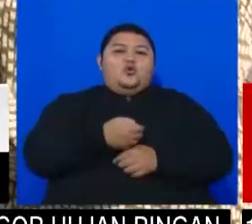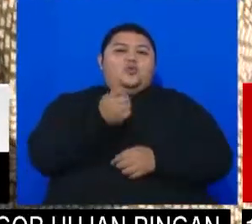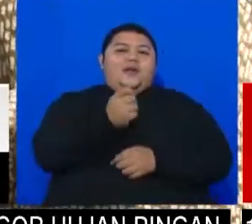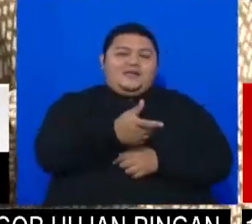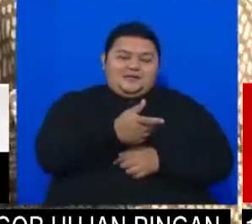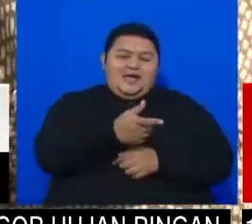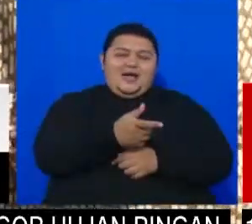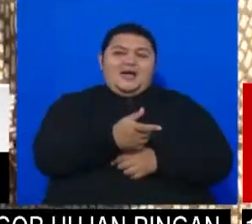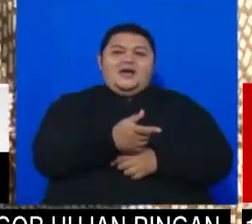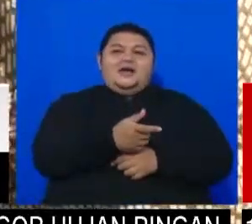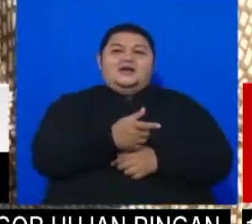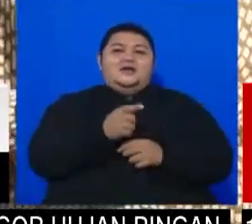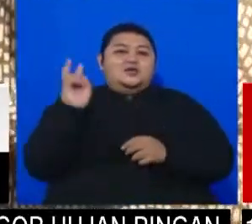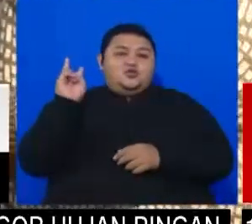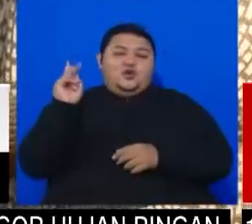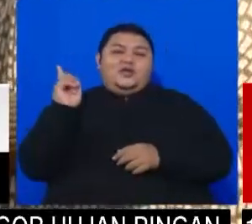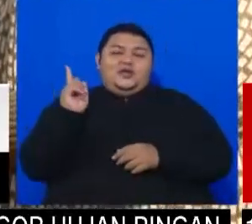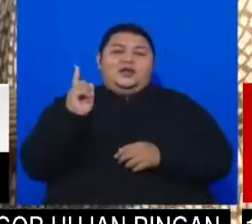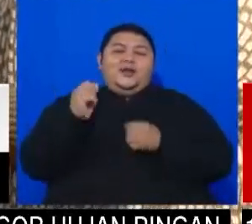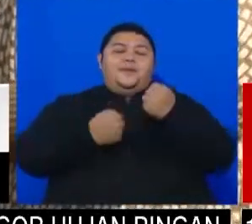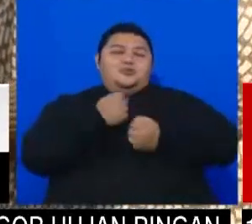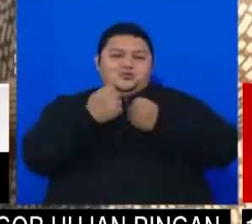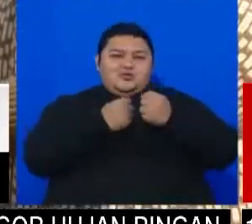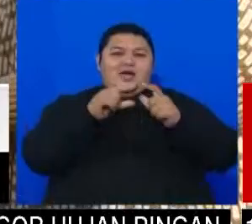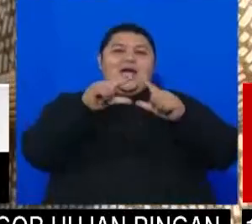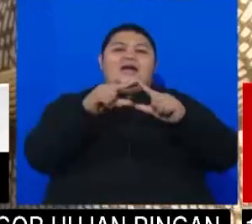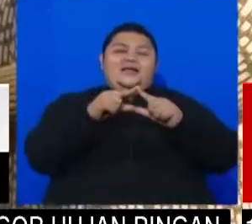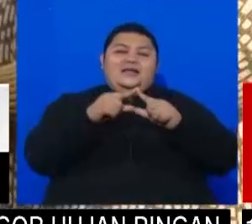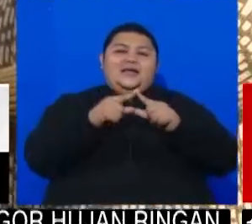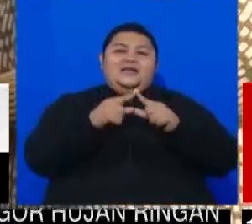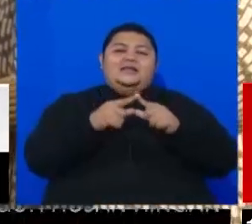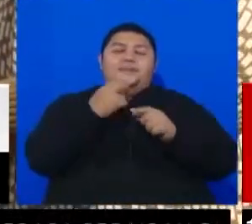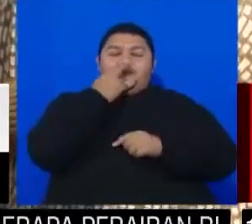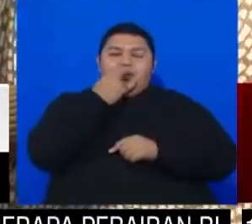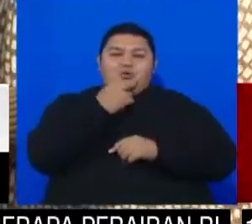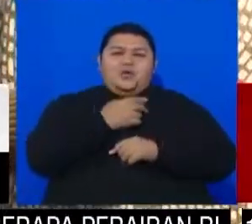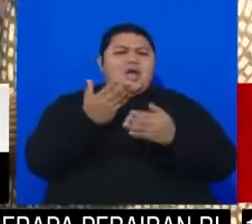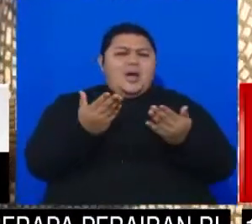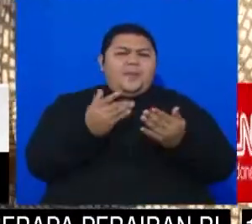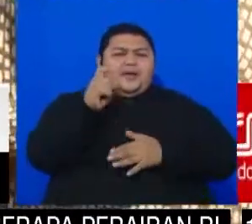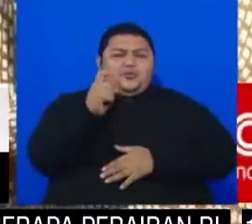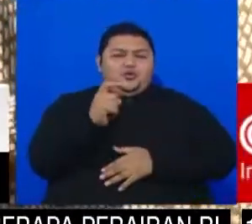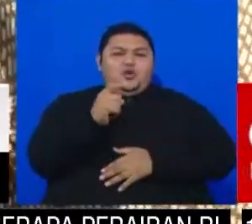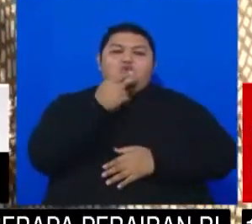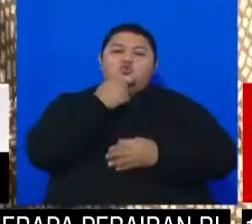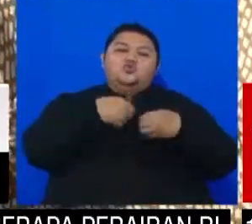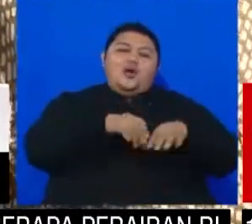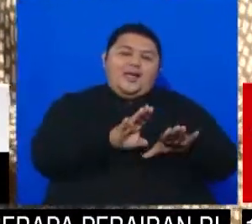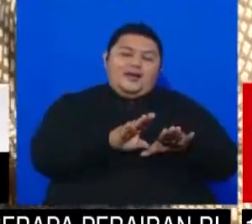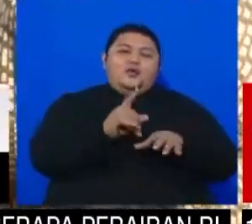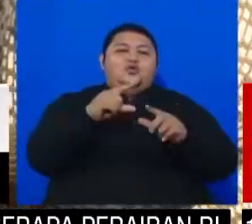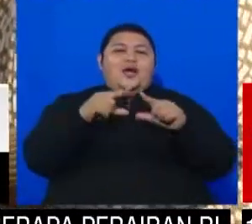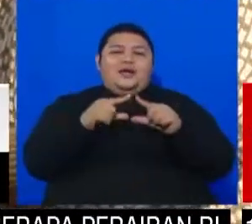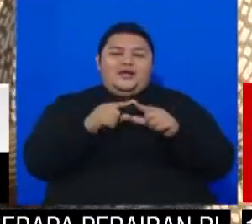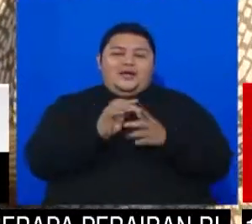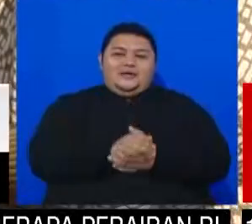juga Tesela ini salah satu pengusaha angkringan di Kota Bandung. Kita mau belanja kira-kira apa saja yang dibutuhkan untuk berjualan angkringan. Langsung saja, ini